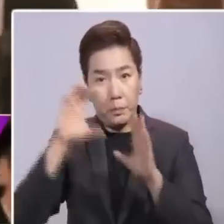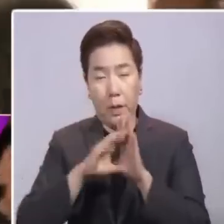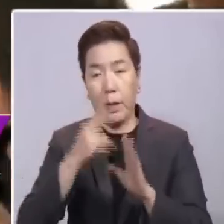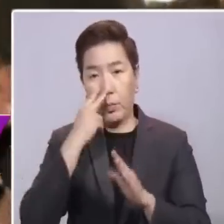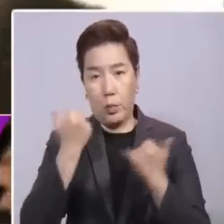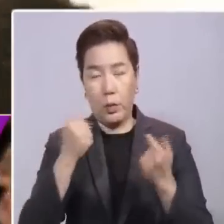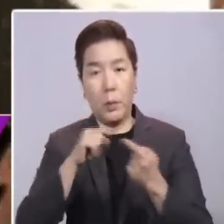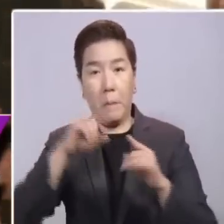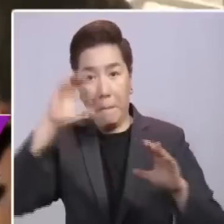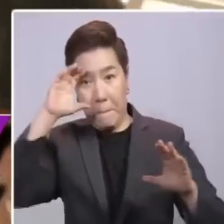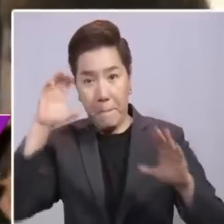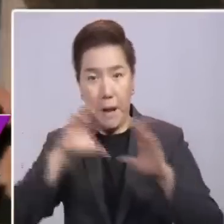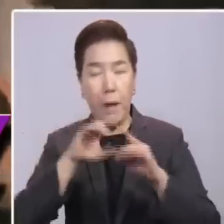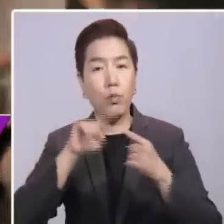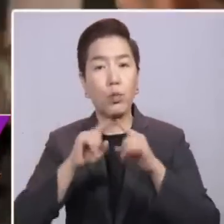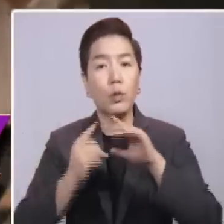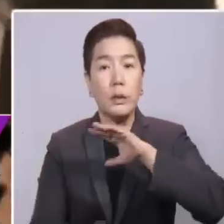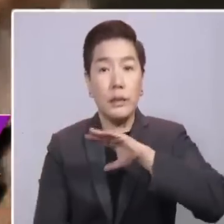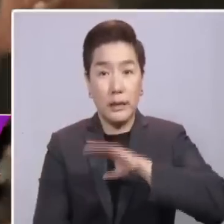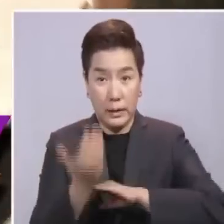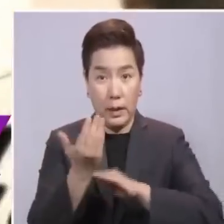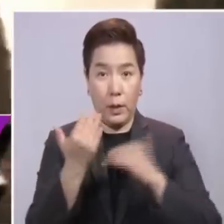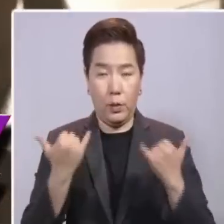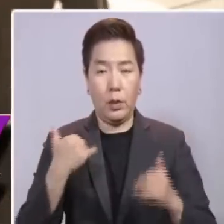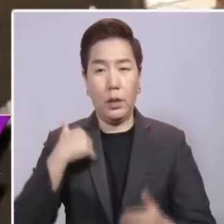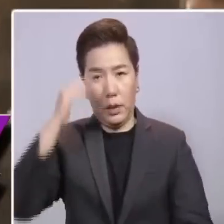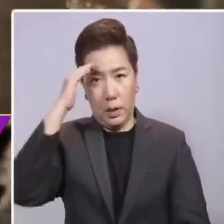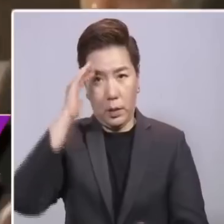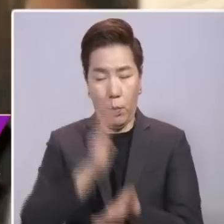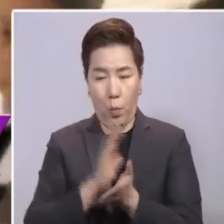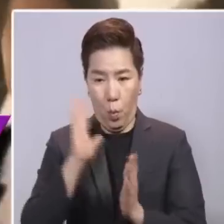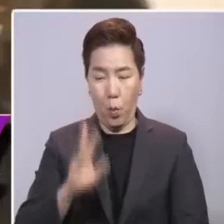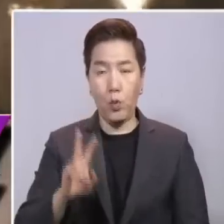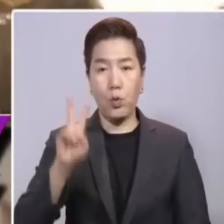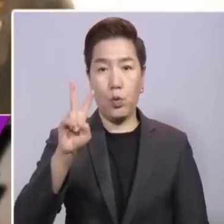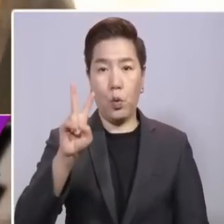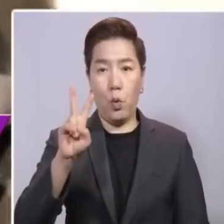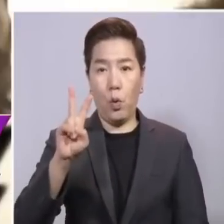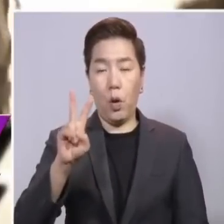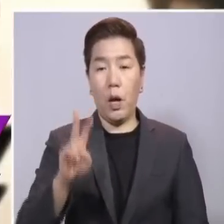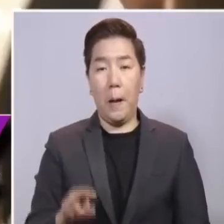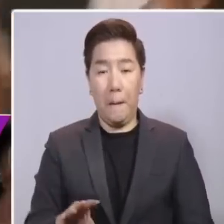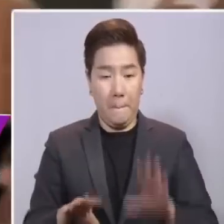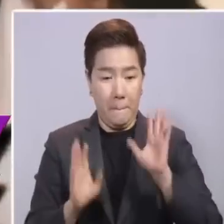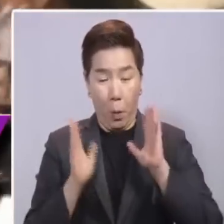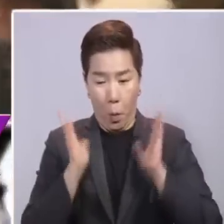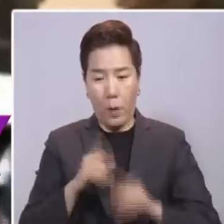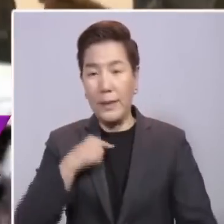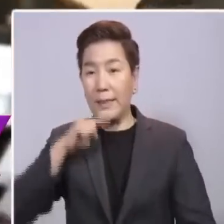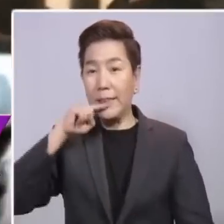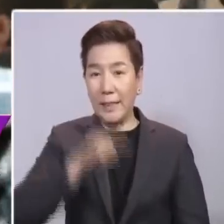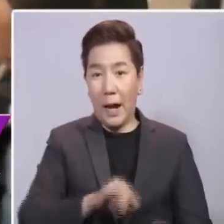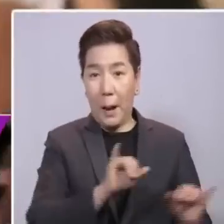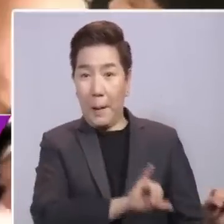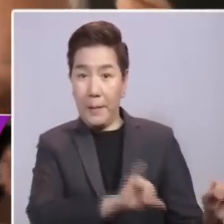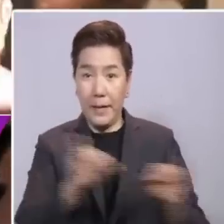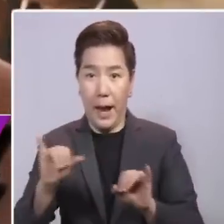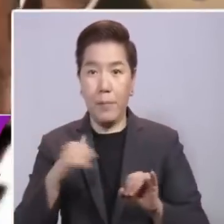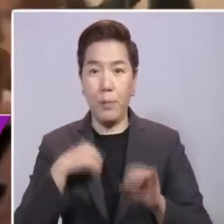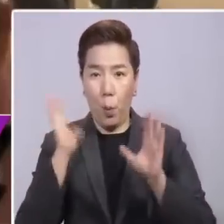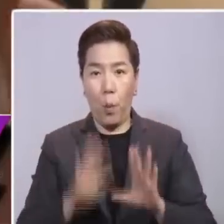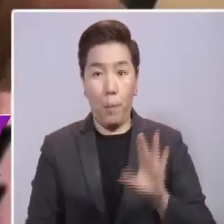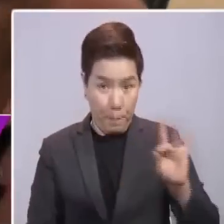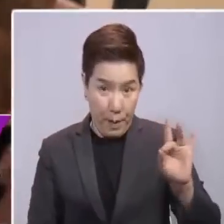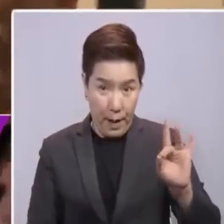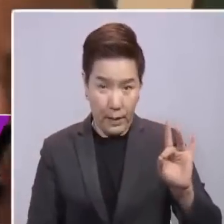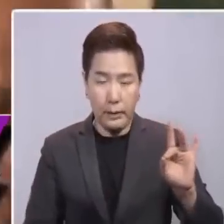ครับคุณผู้ชมนะครับเมื่อช่วงเช้าที่ผ่านมามีนายตำรวจ2นายนะครับเป็น2ใน8ที่ถูกคำสั่งโยกย้ายในครั้งนี้นะครับเดินทางม